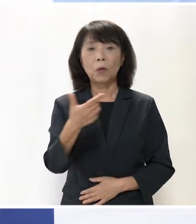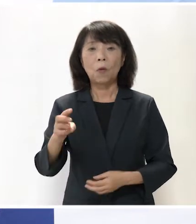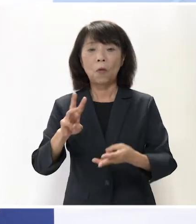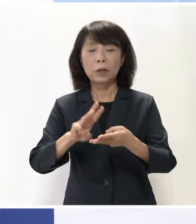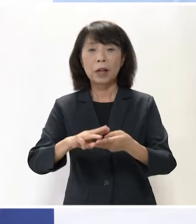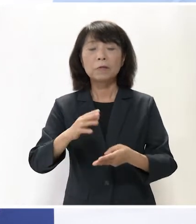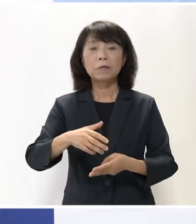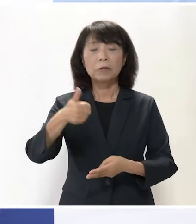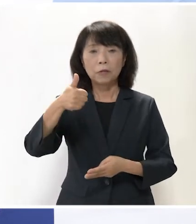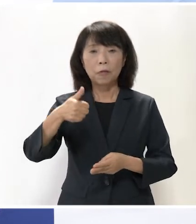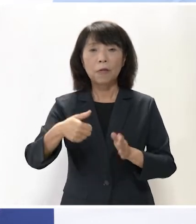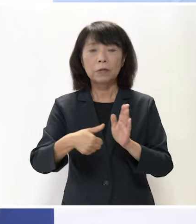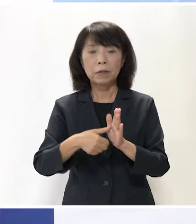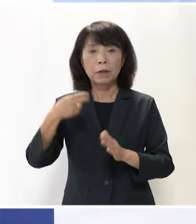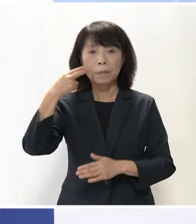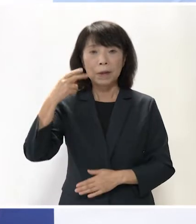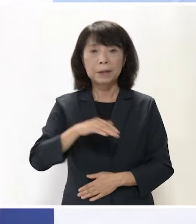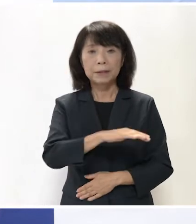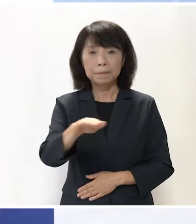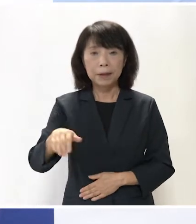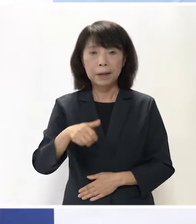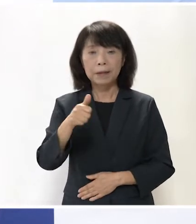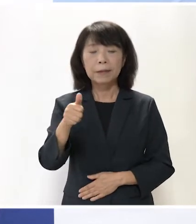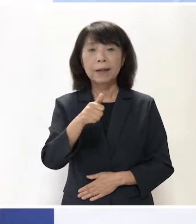大田区長の松原忠義です。